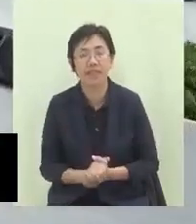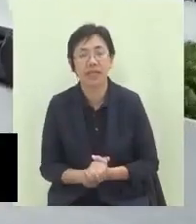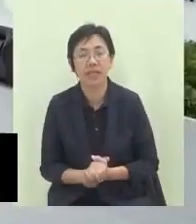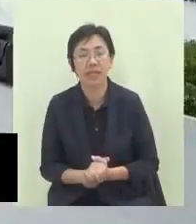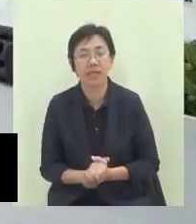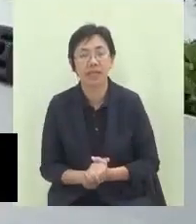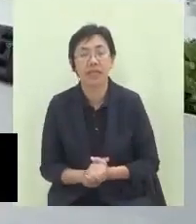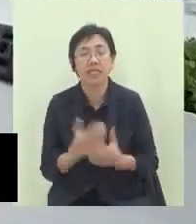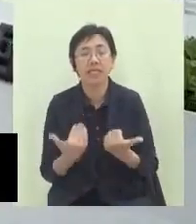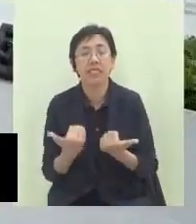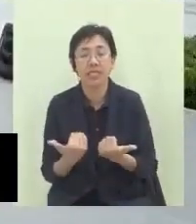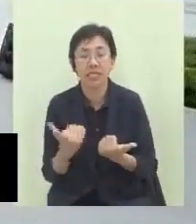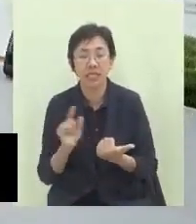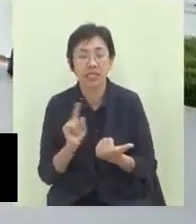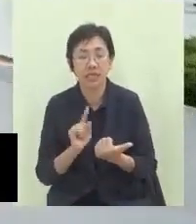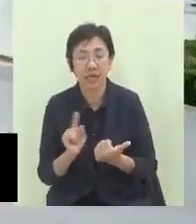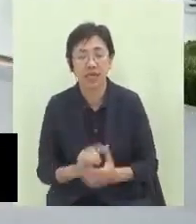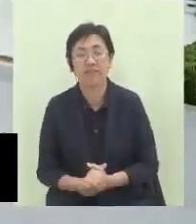ที่